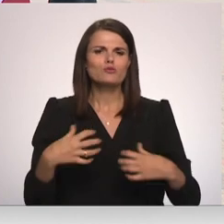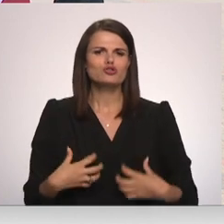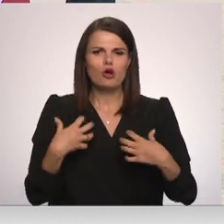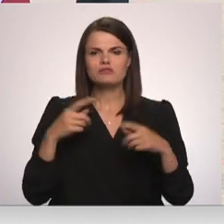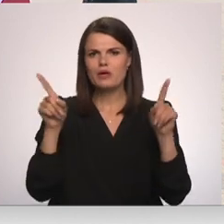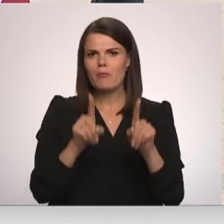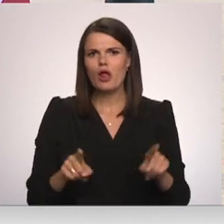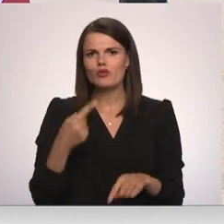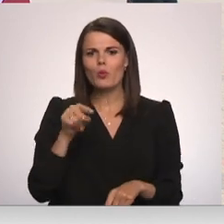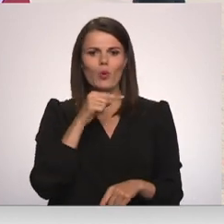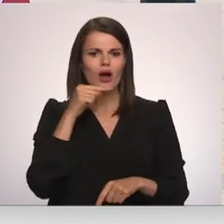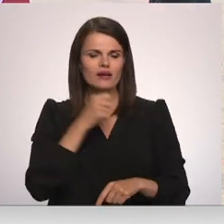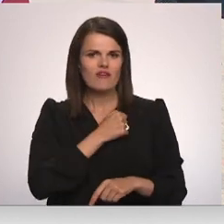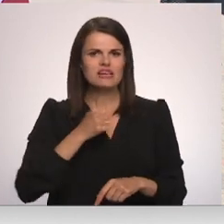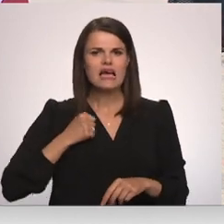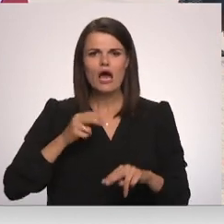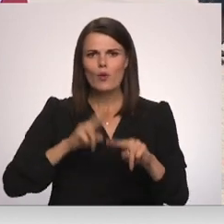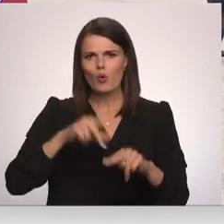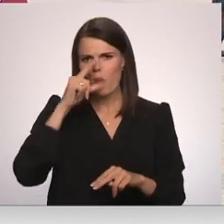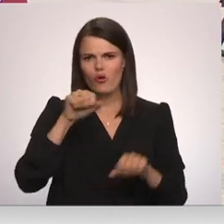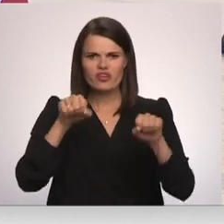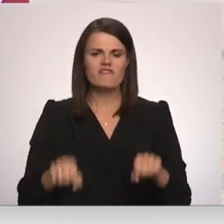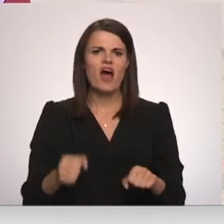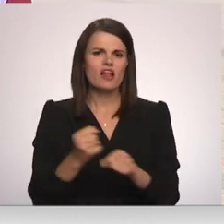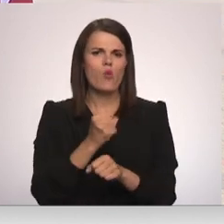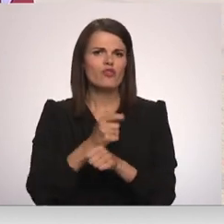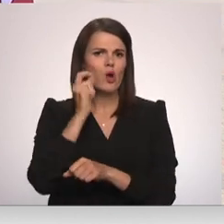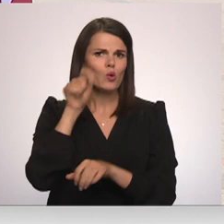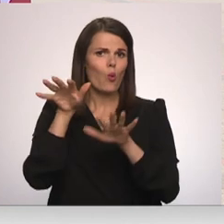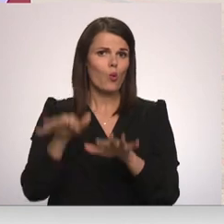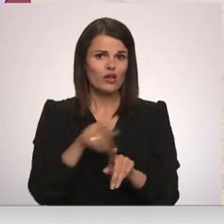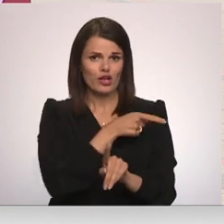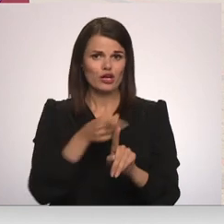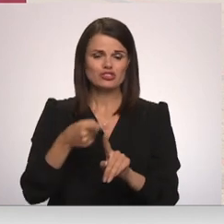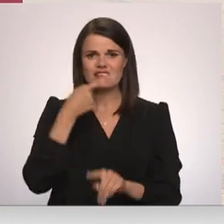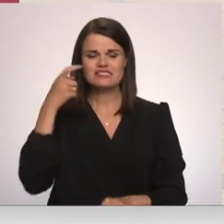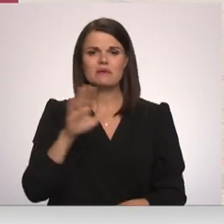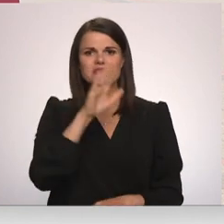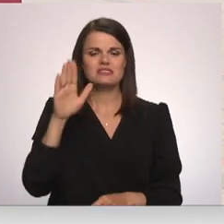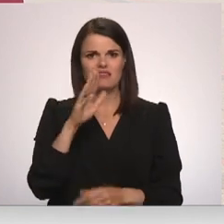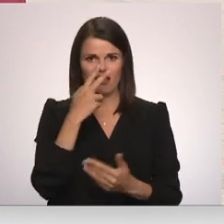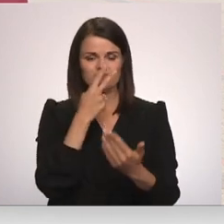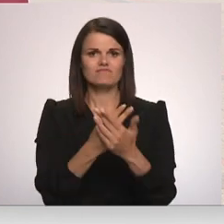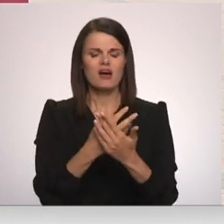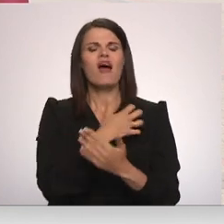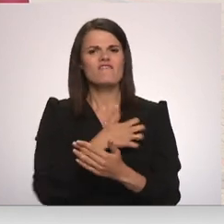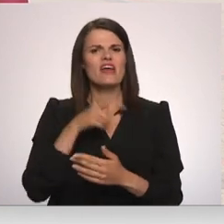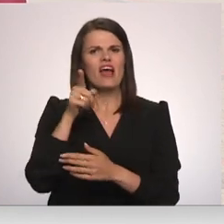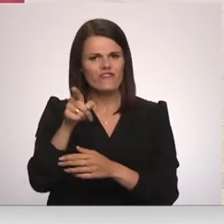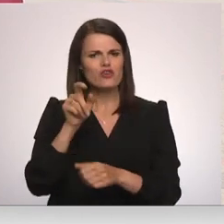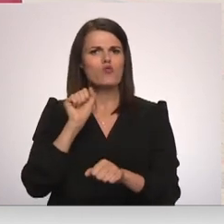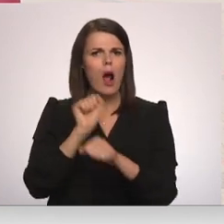lietām, ko Krievijas armija un Putina režīms nodara Ukrainā. Šīs 100 dienas atzīmē agresoru atturēšanu, bet mums viņš ir